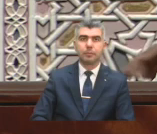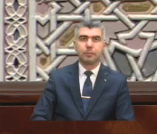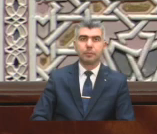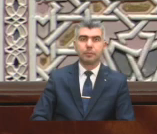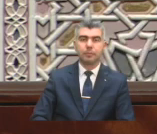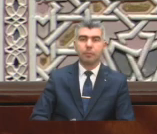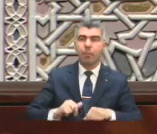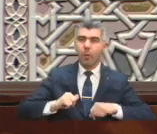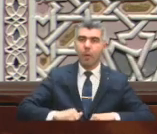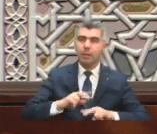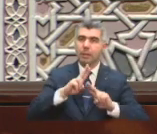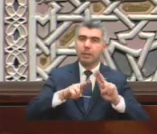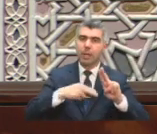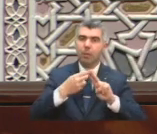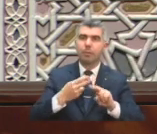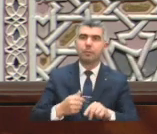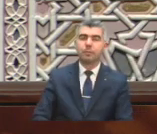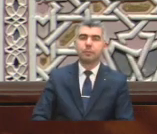تفضلوا سيد الوزير.